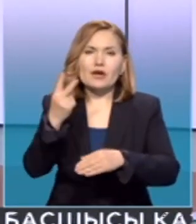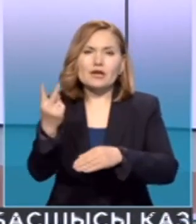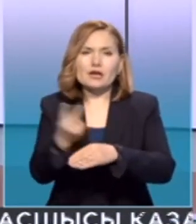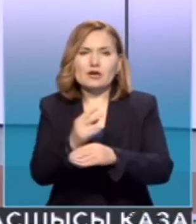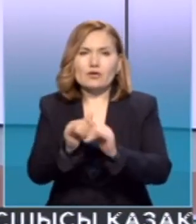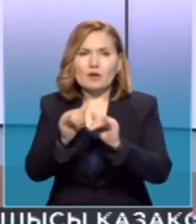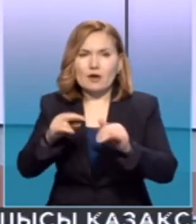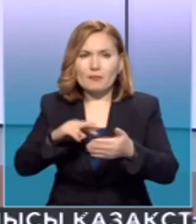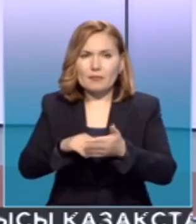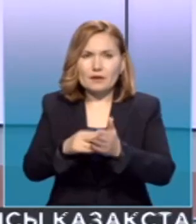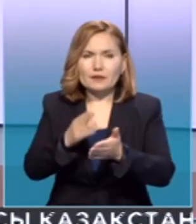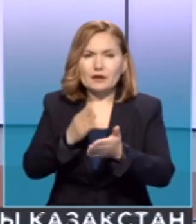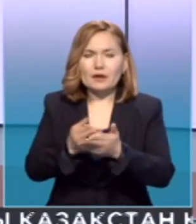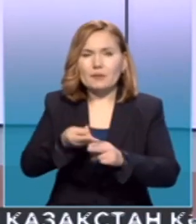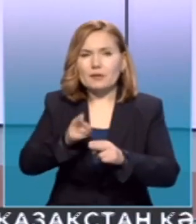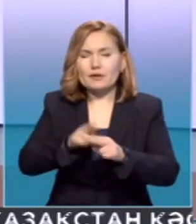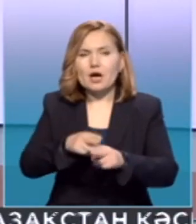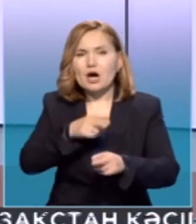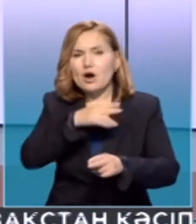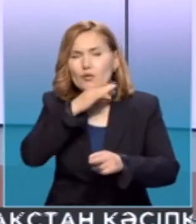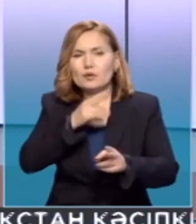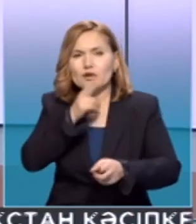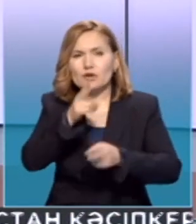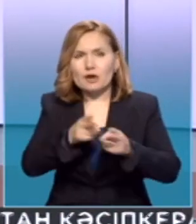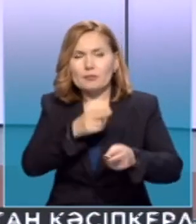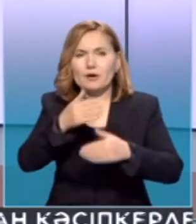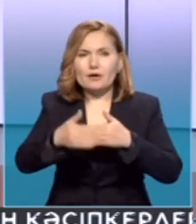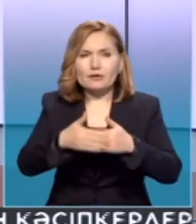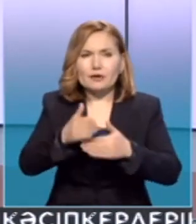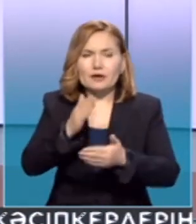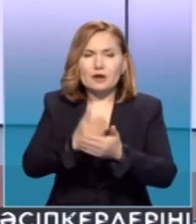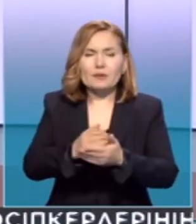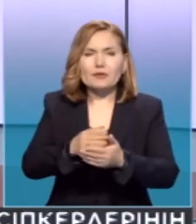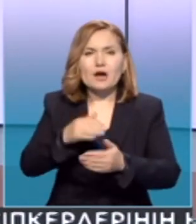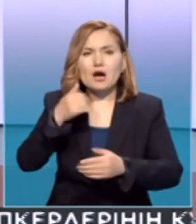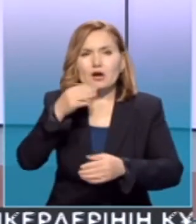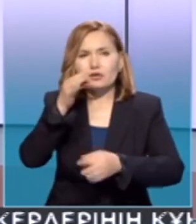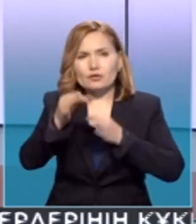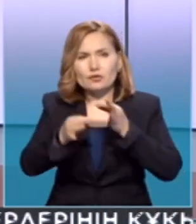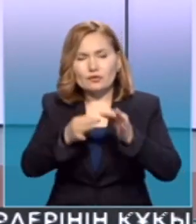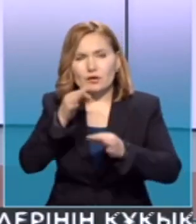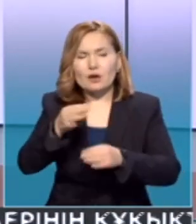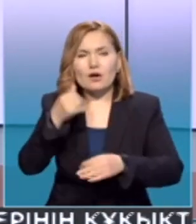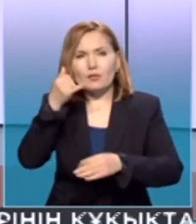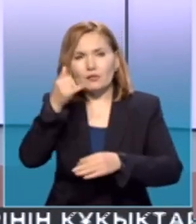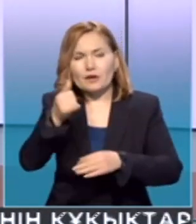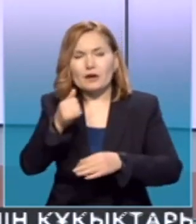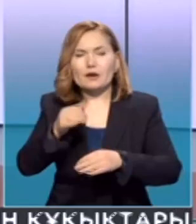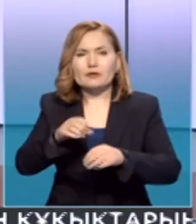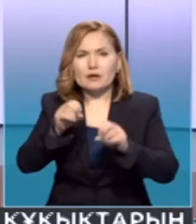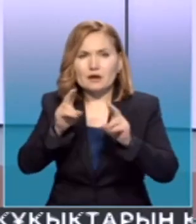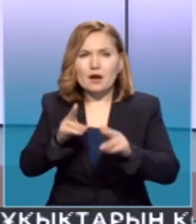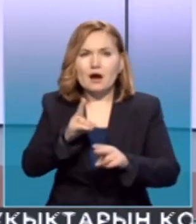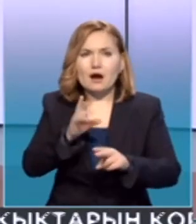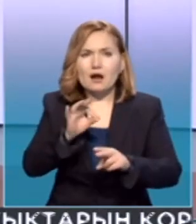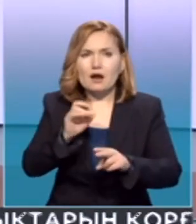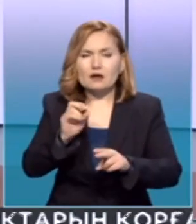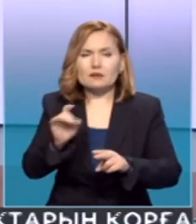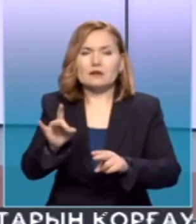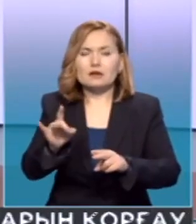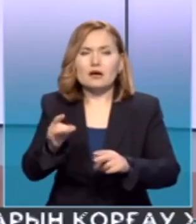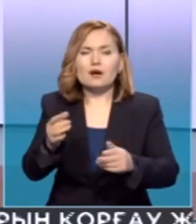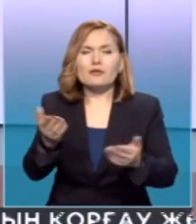көбейтуді көздеп отыр. Өткен оларға шағымданушылар артқан. Ал күні-түні телефон шалып мазаны алатын коллекторлардың өзі бұған қатысты не